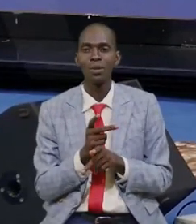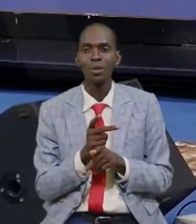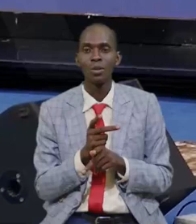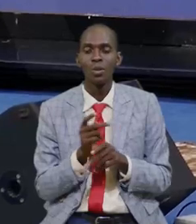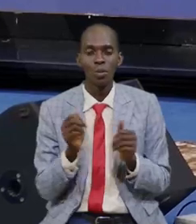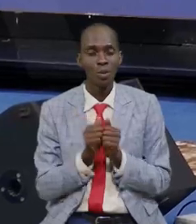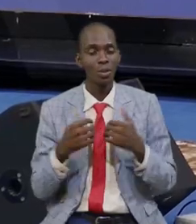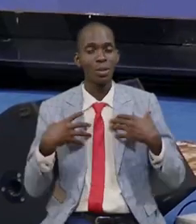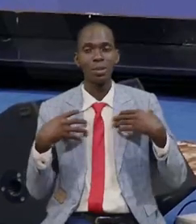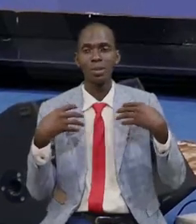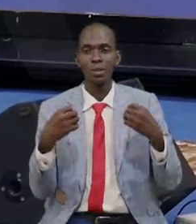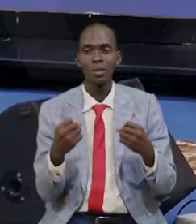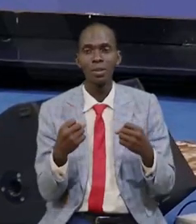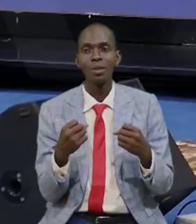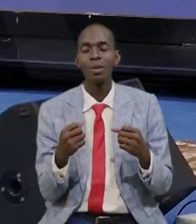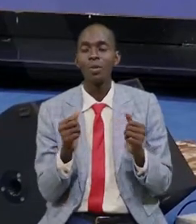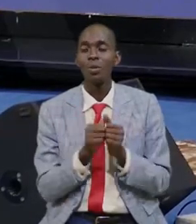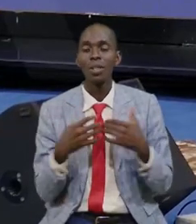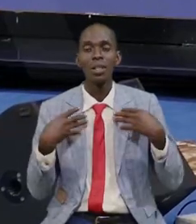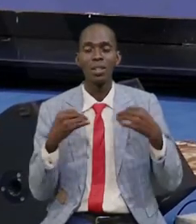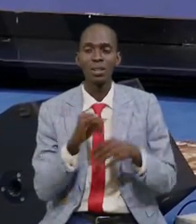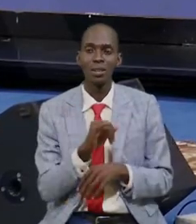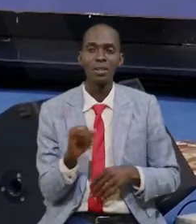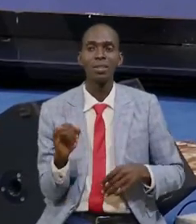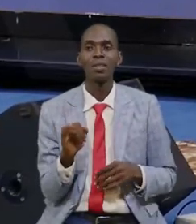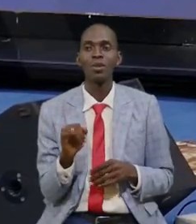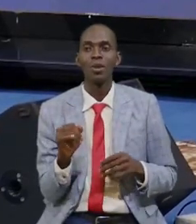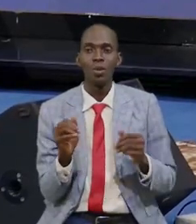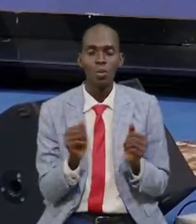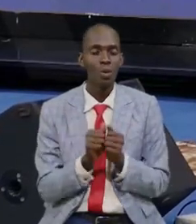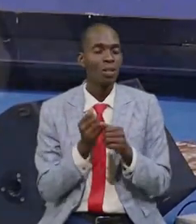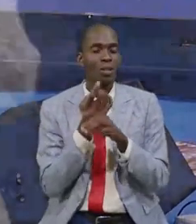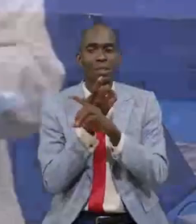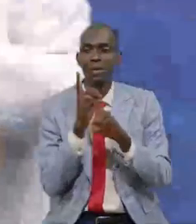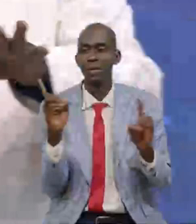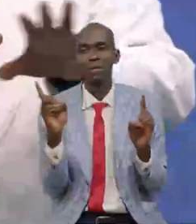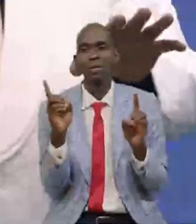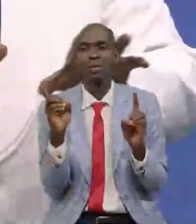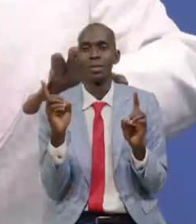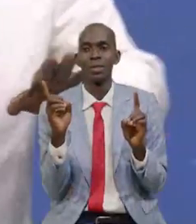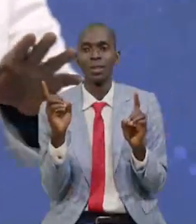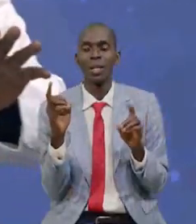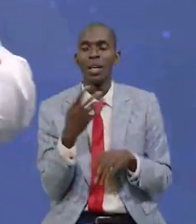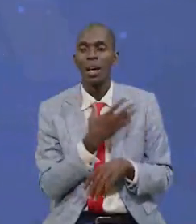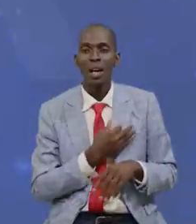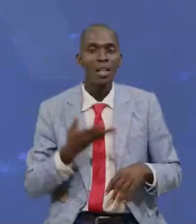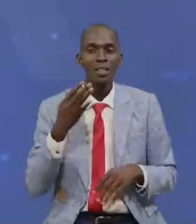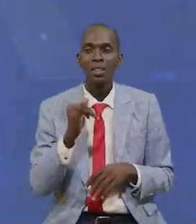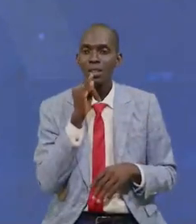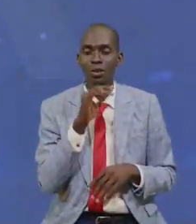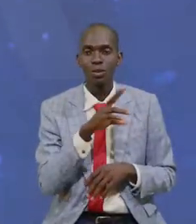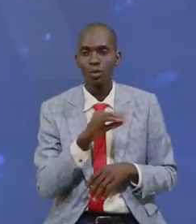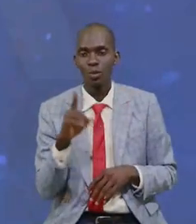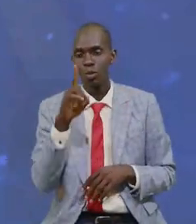avec guérison, avec rétablissement, avec délivrance. Et il n'y a pas